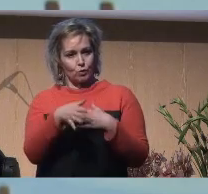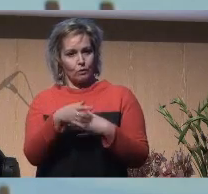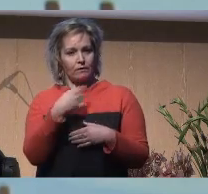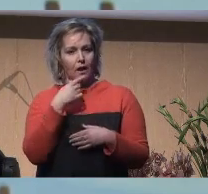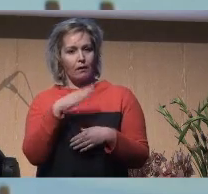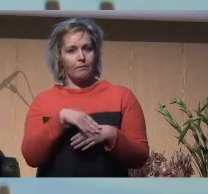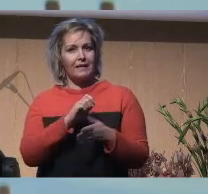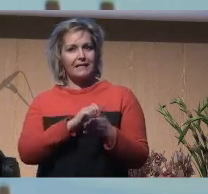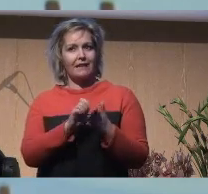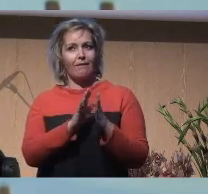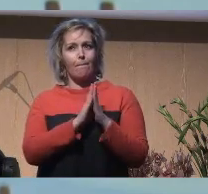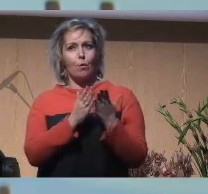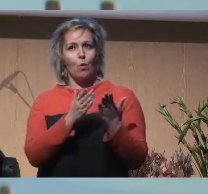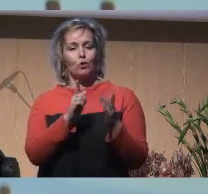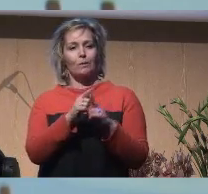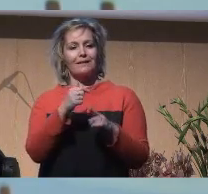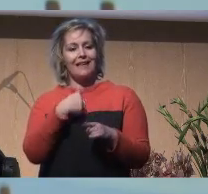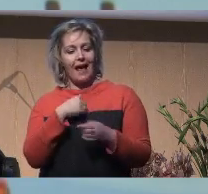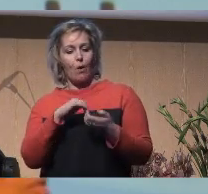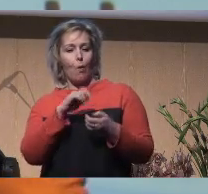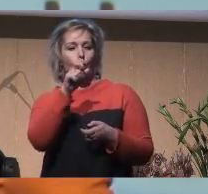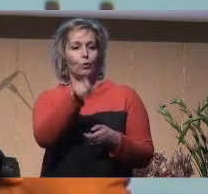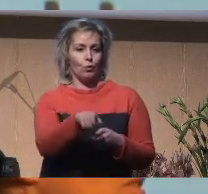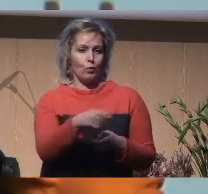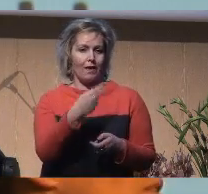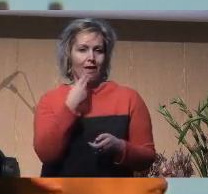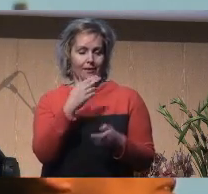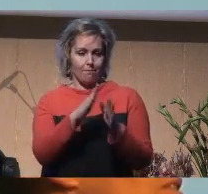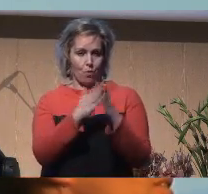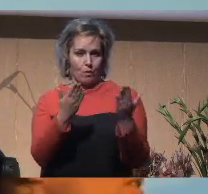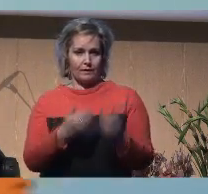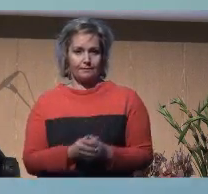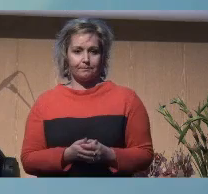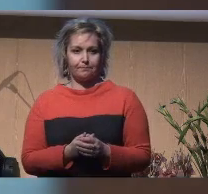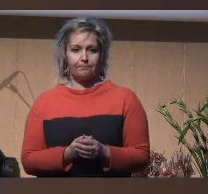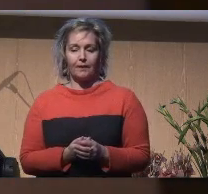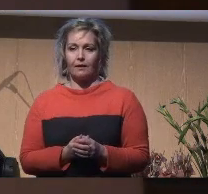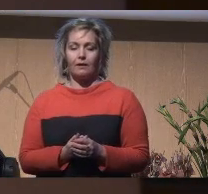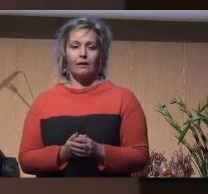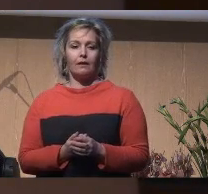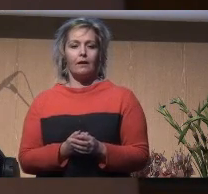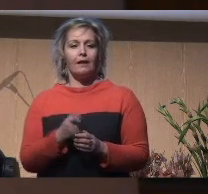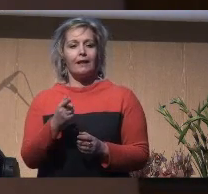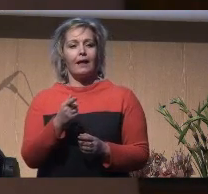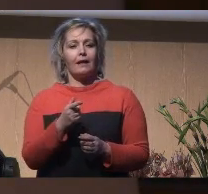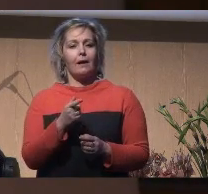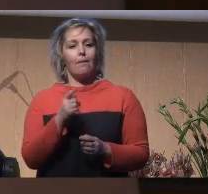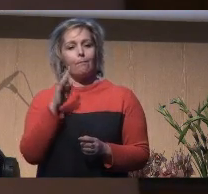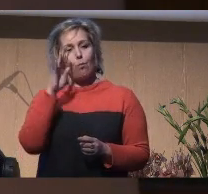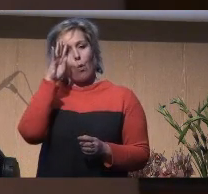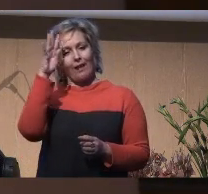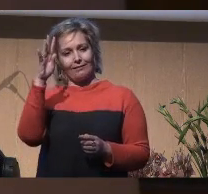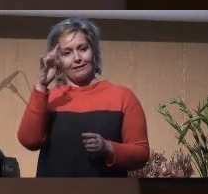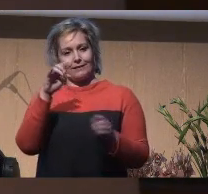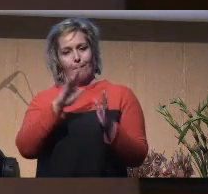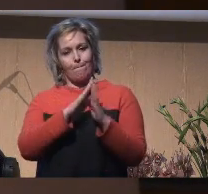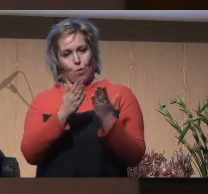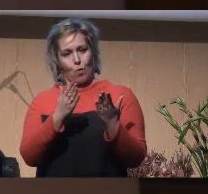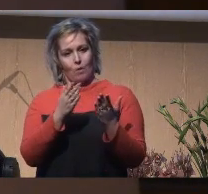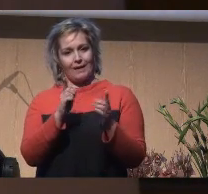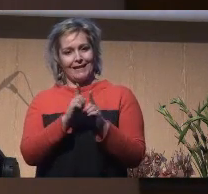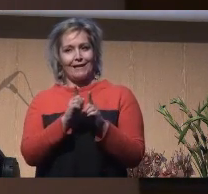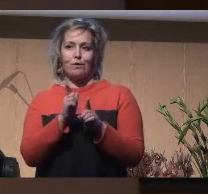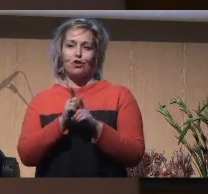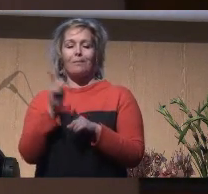en bok som hadde titlen «Jeg og du». Og det er en poetisk bok på mange måter, så like mye som